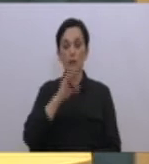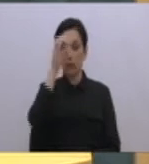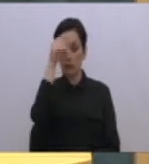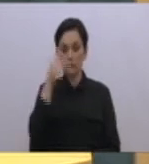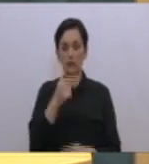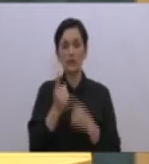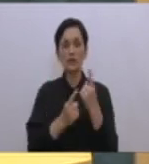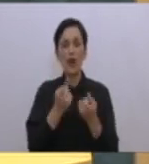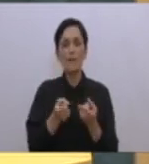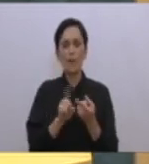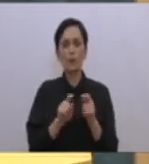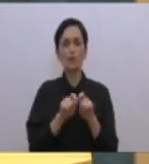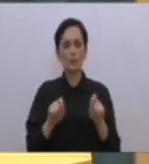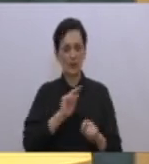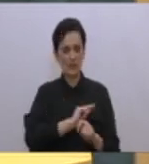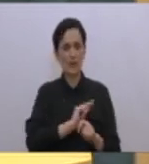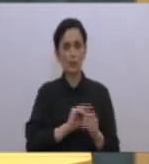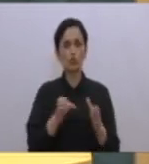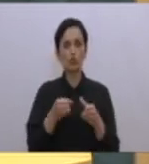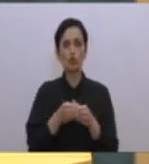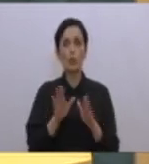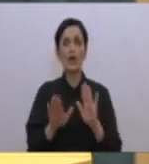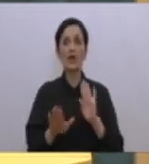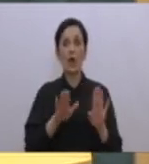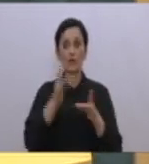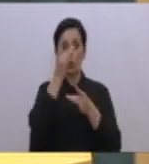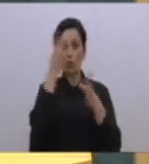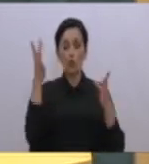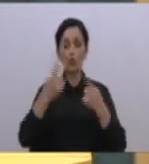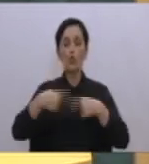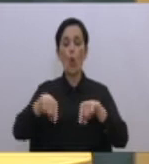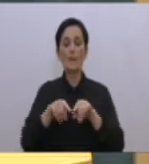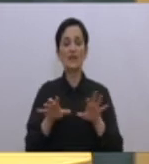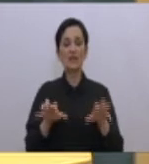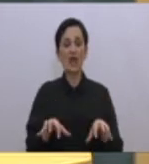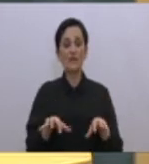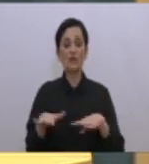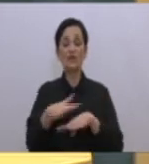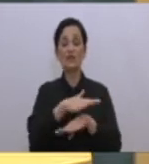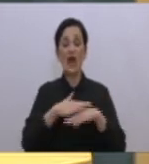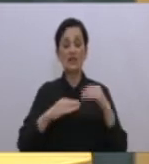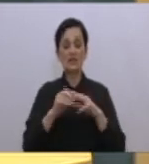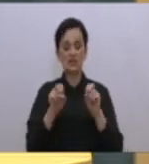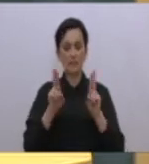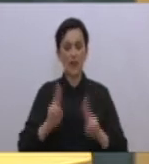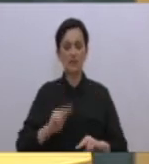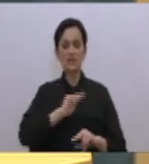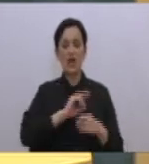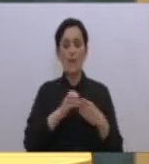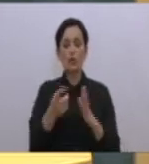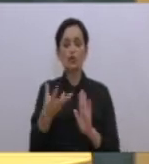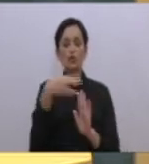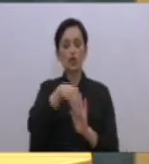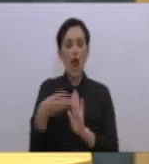reformastan dakavshirebit sheikna samushao jgupi, romasats khemzvaneobs kulturis komitetis tavshdomare, dargis spetsialistebtan ertat samushao jgupshi